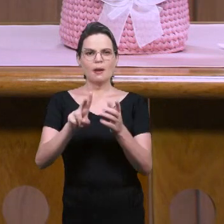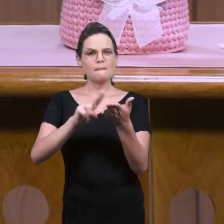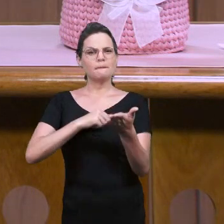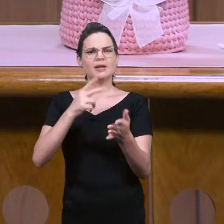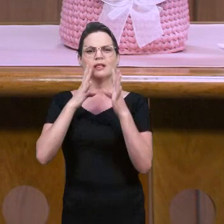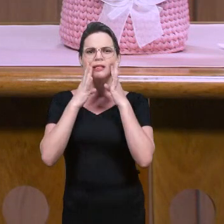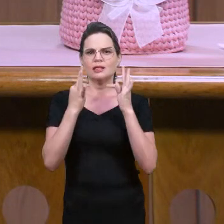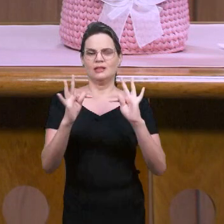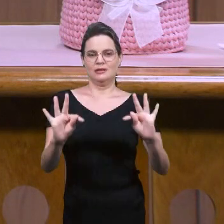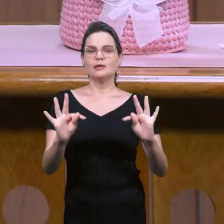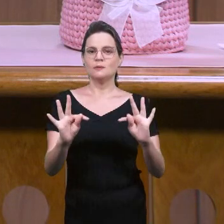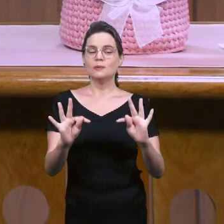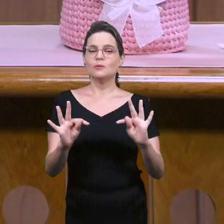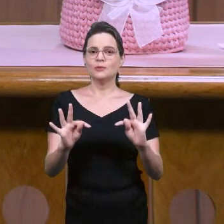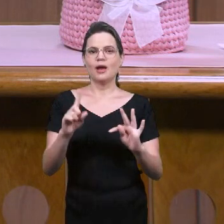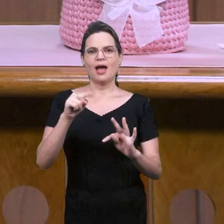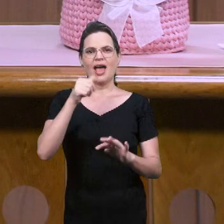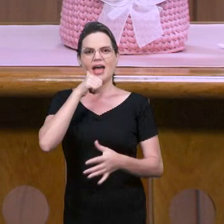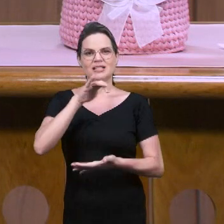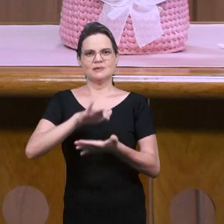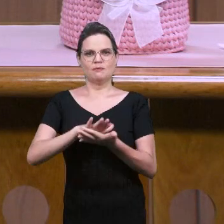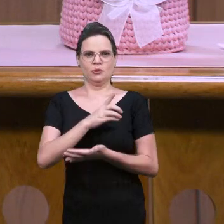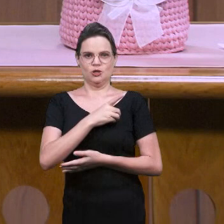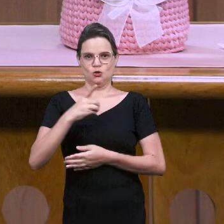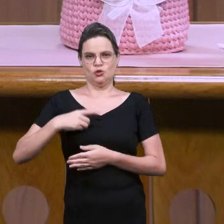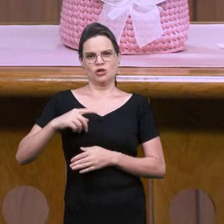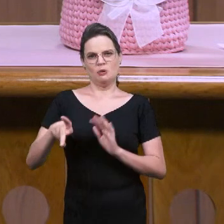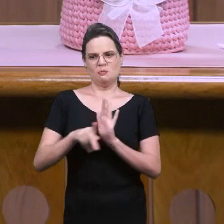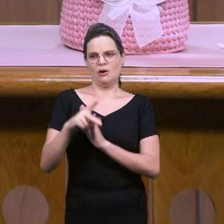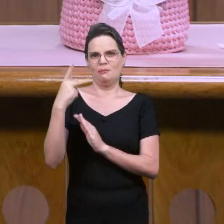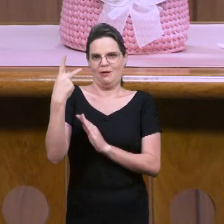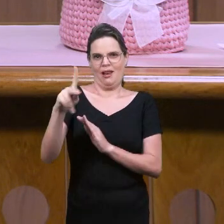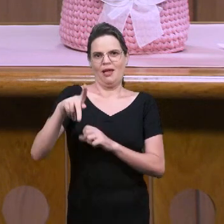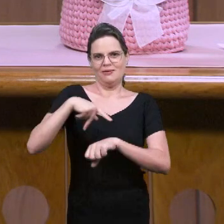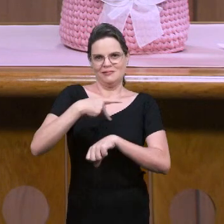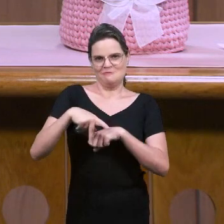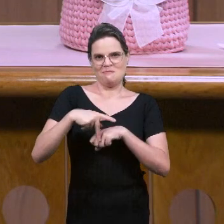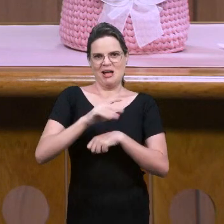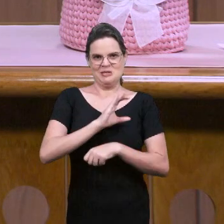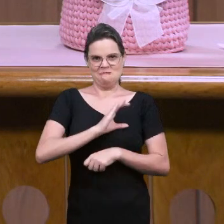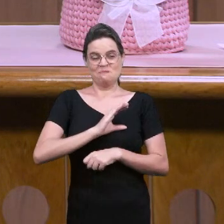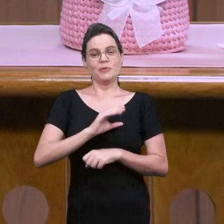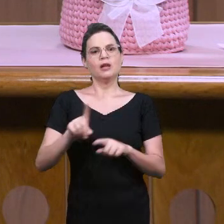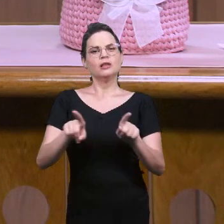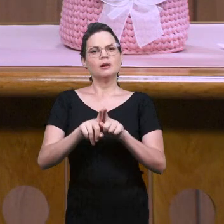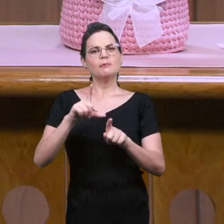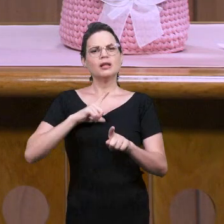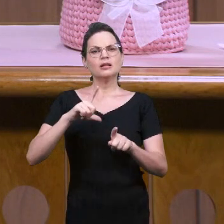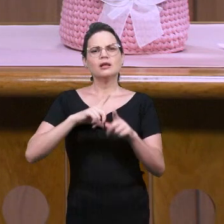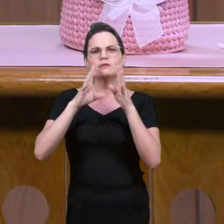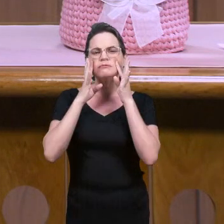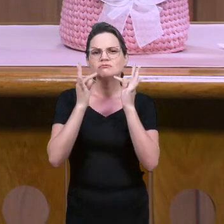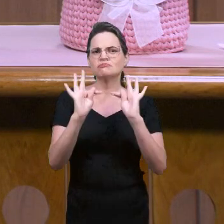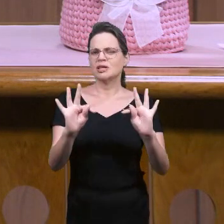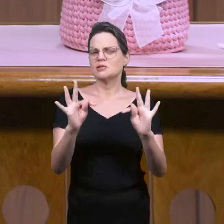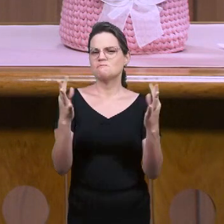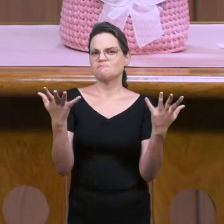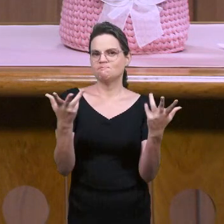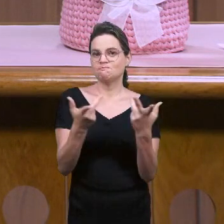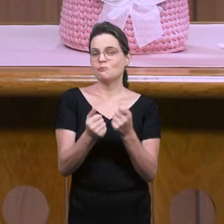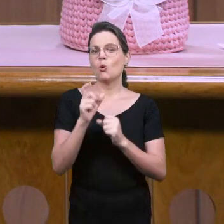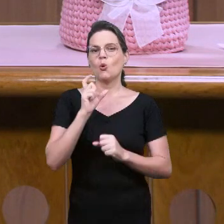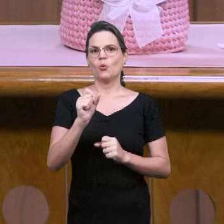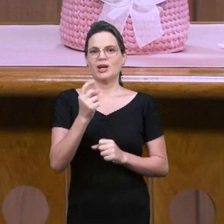témoignage, la sœur Kizzy, l'épouse du diacre Harlison. Elle nous a envoyé un mot très intéressant qu'elle